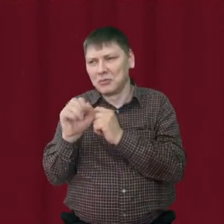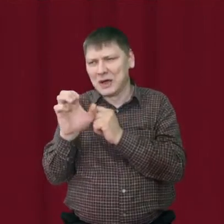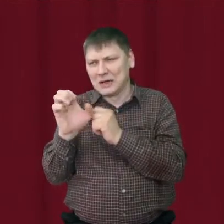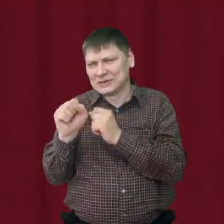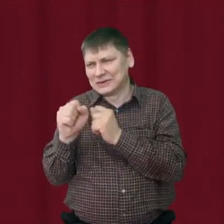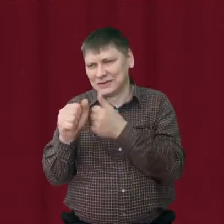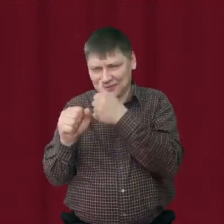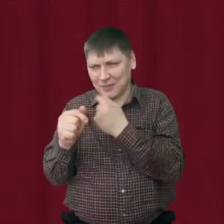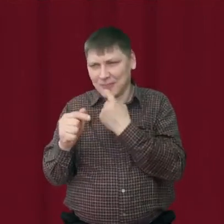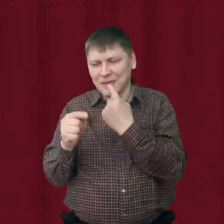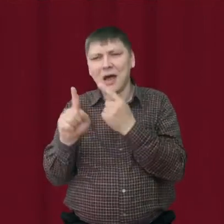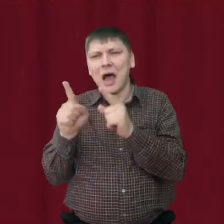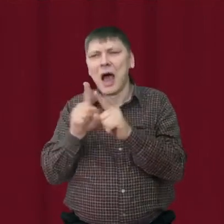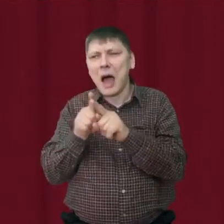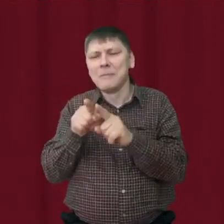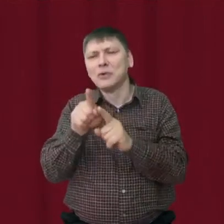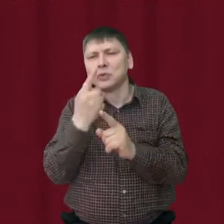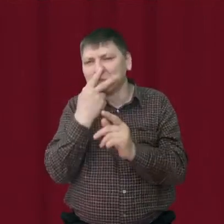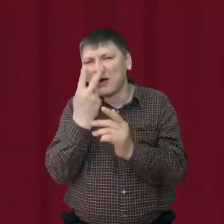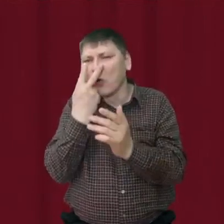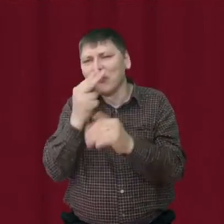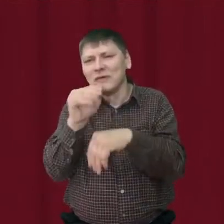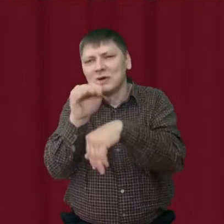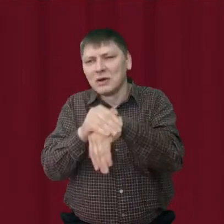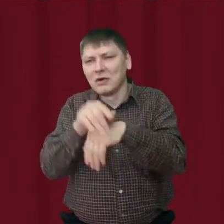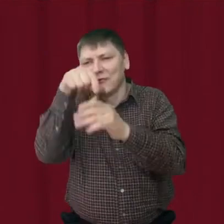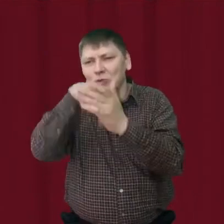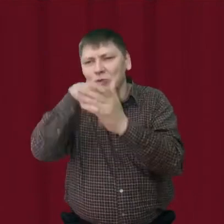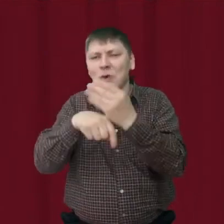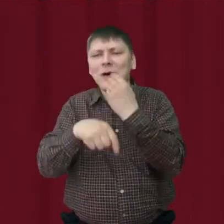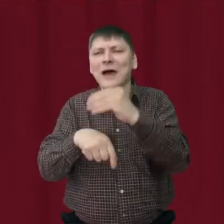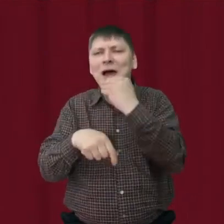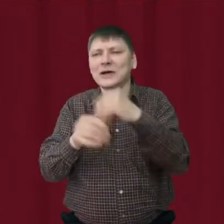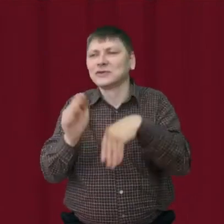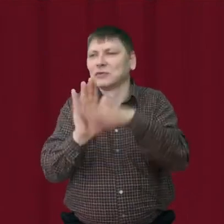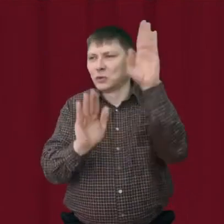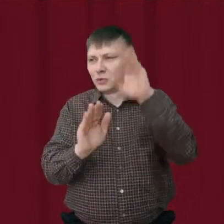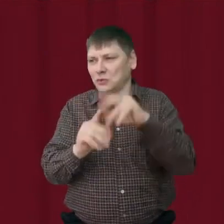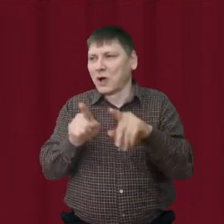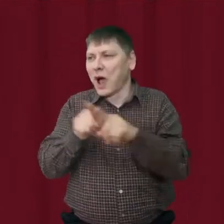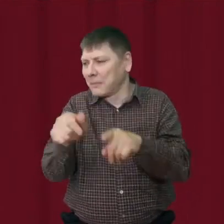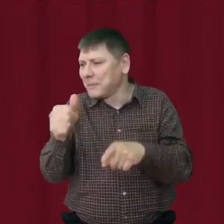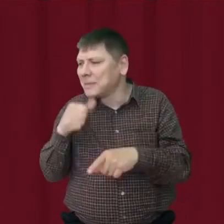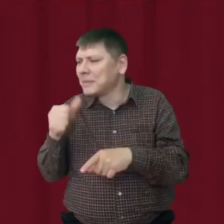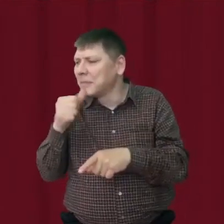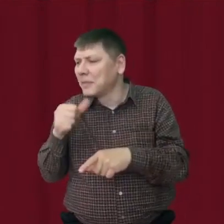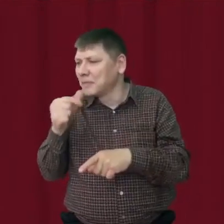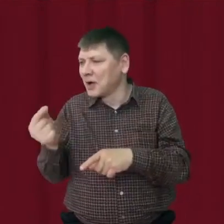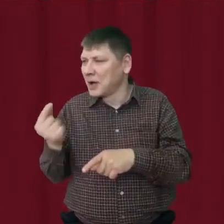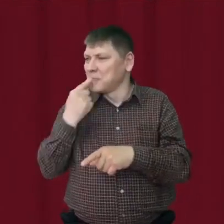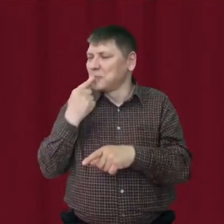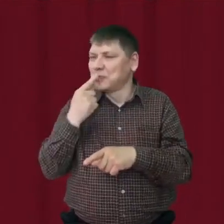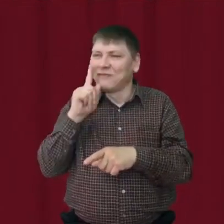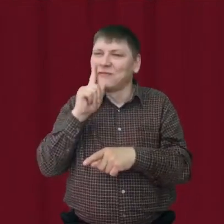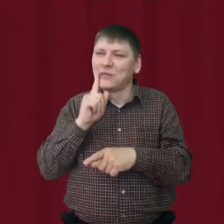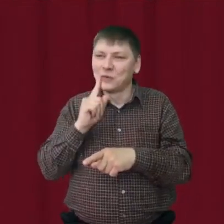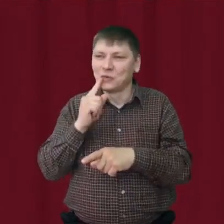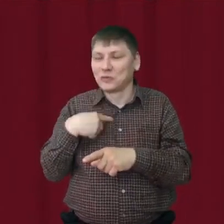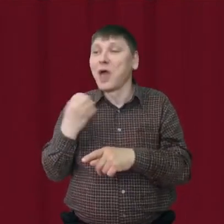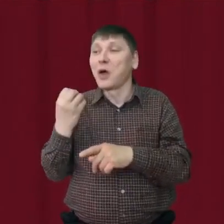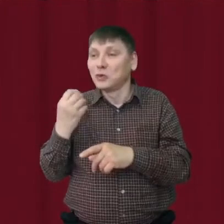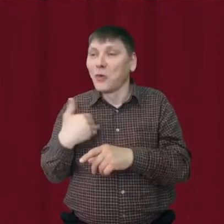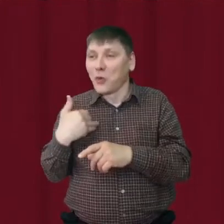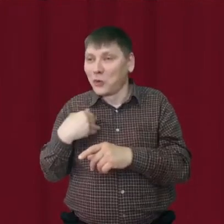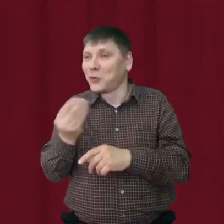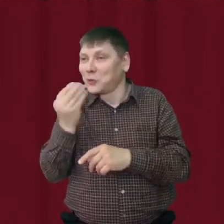нам проявить какие-то качества. Вот это слово можно использовать, когда мы пробуем какую-то еду, чтобы убедиться, что она вкусная и хорошая. И убедившись, мы еще хотим ее